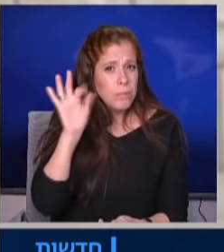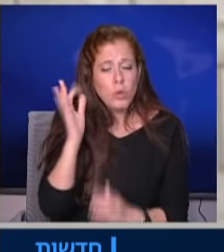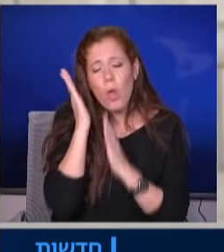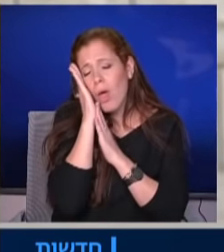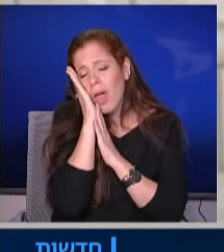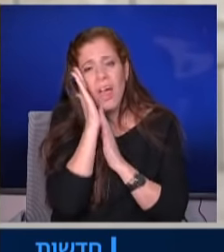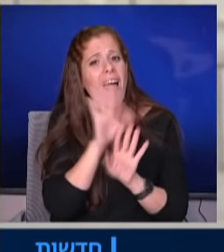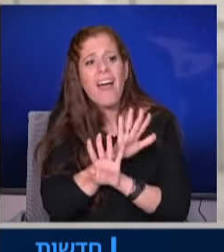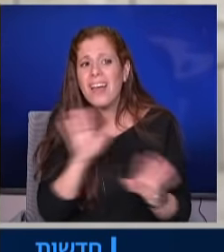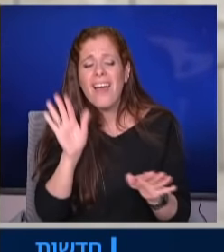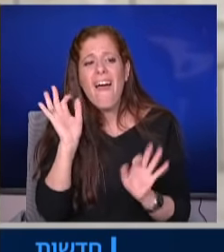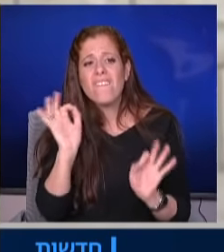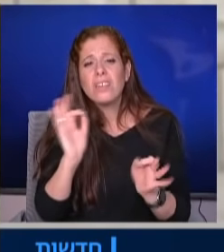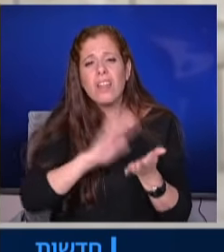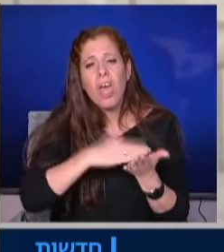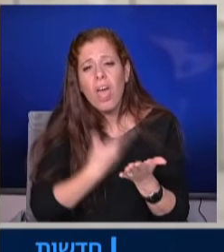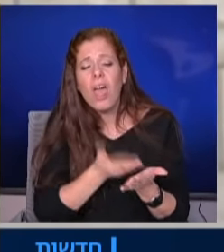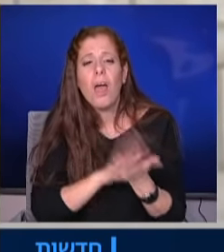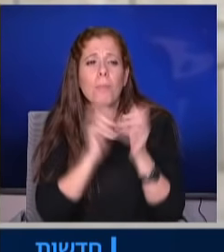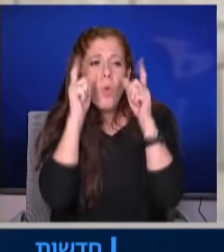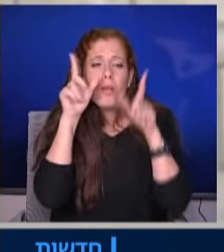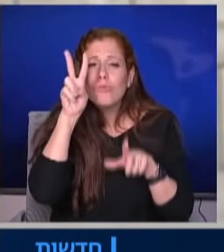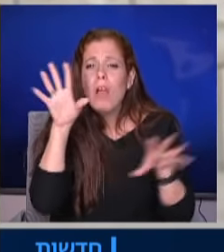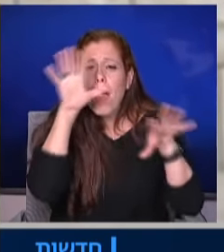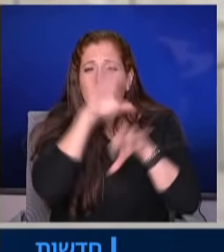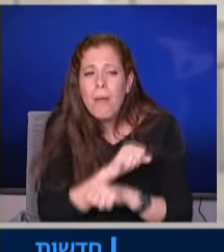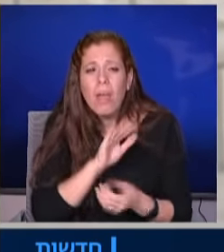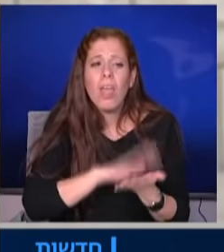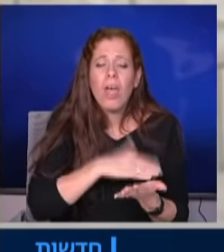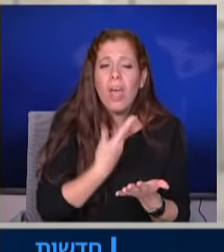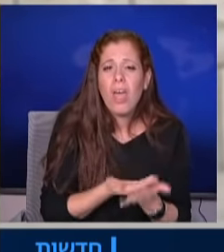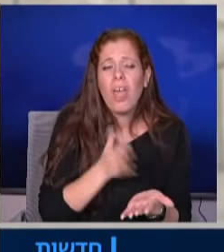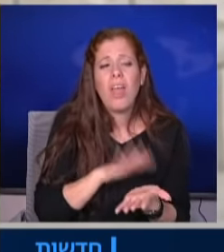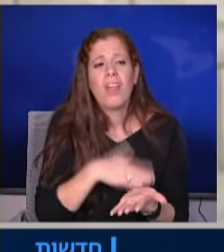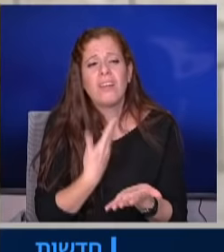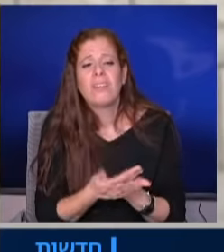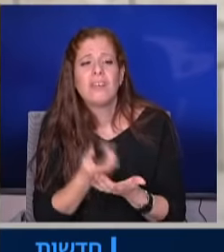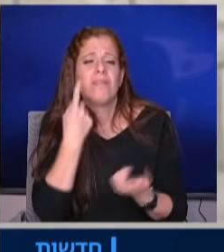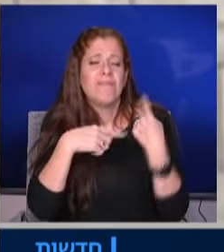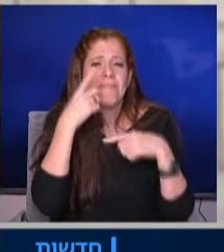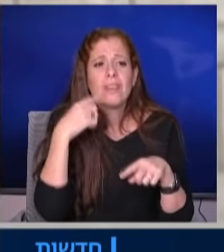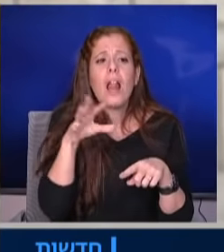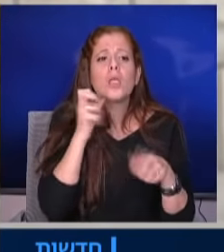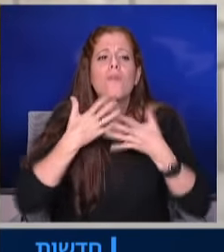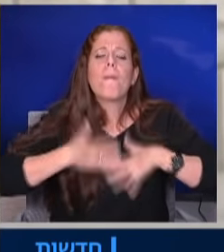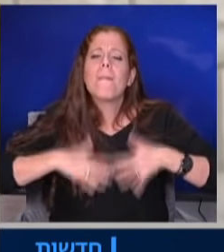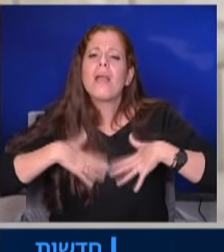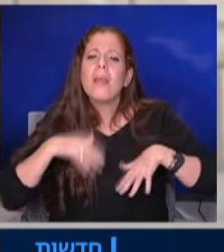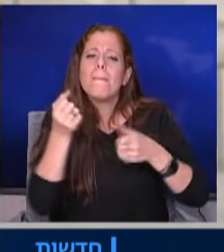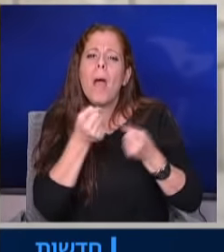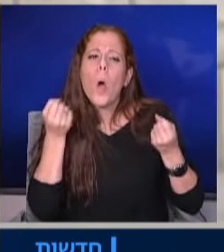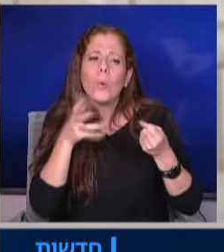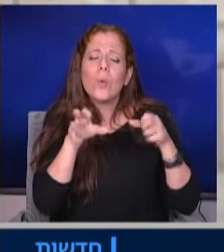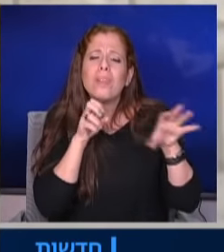امه بتقعد بالليل على الساعه 2 بالليل امه بتقعد بتصحى على الساعه 2 بالليل بتقعد تلملم باواعيه من